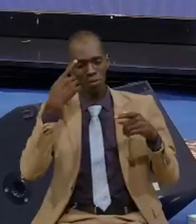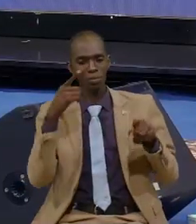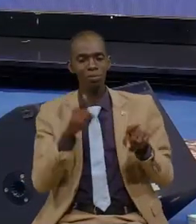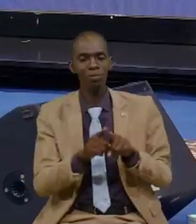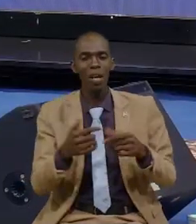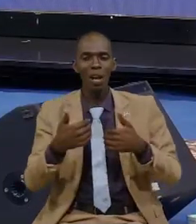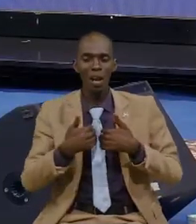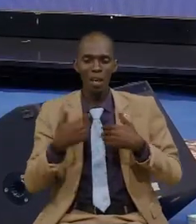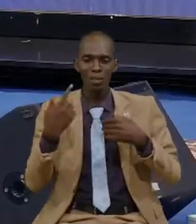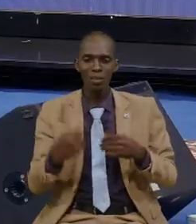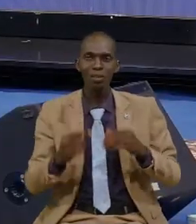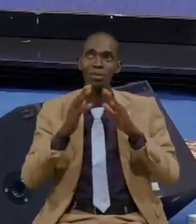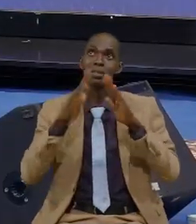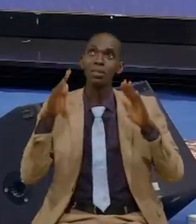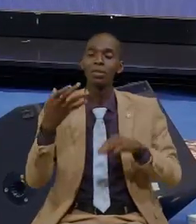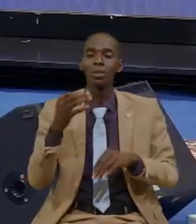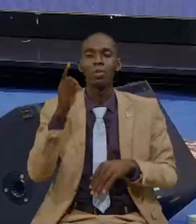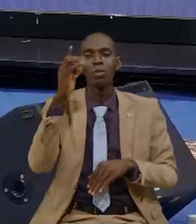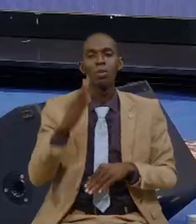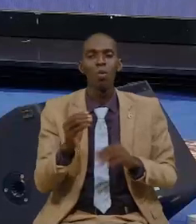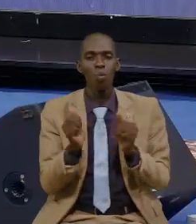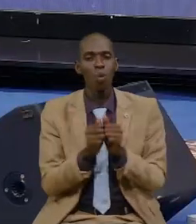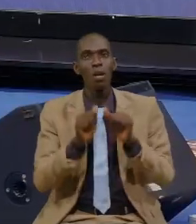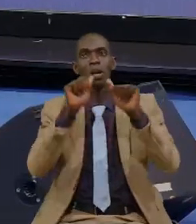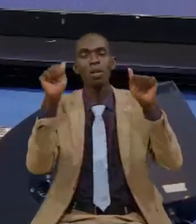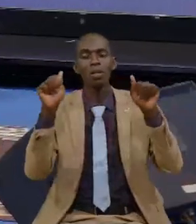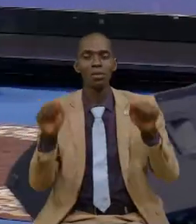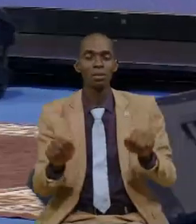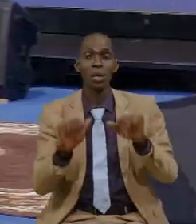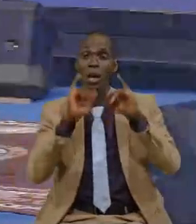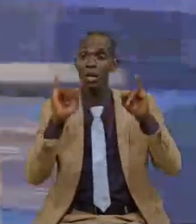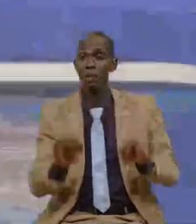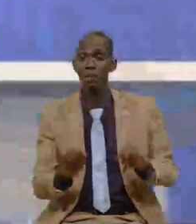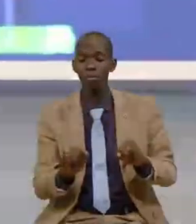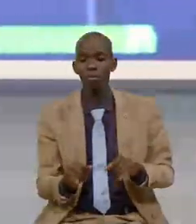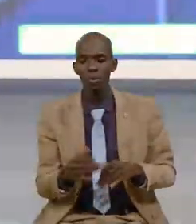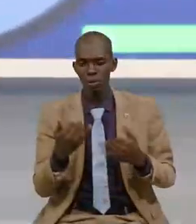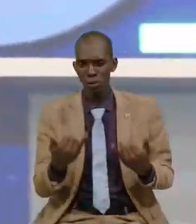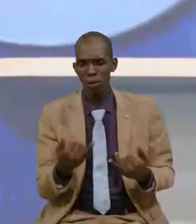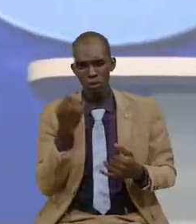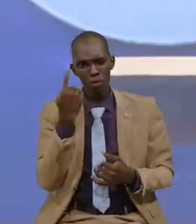Corinthiens 6, verset 18, qui dit,